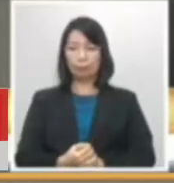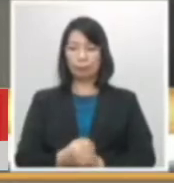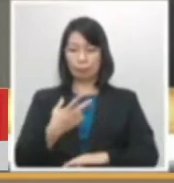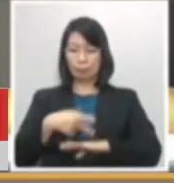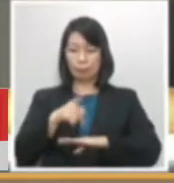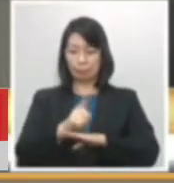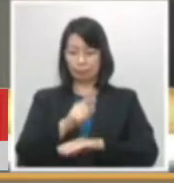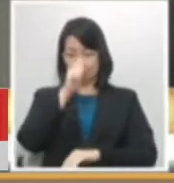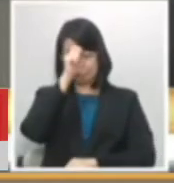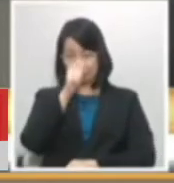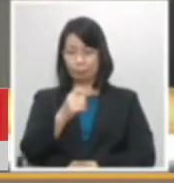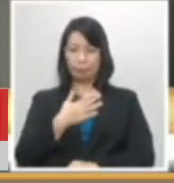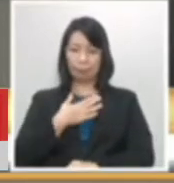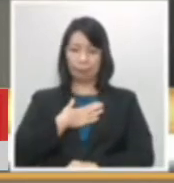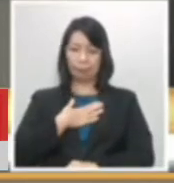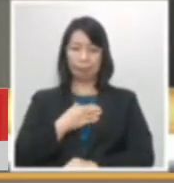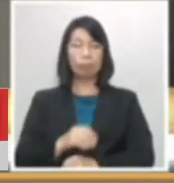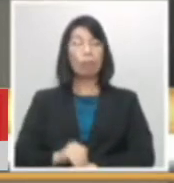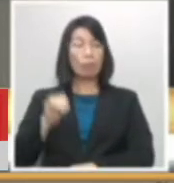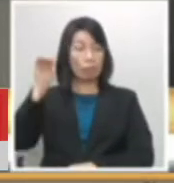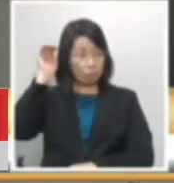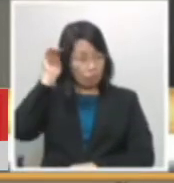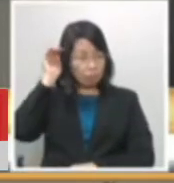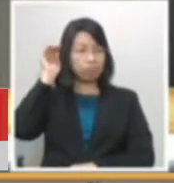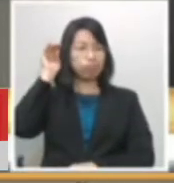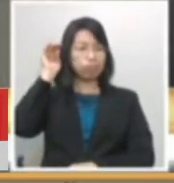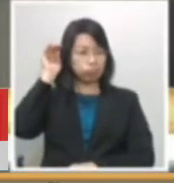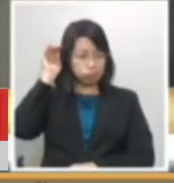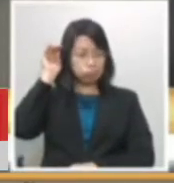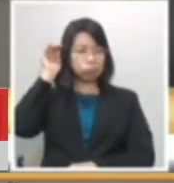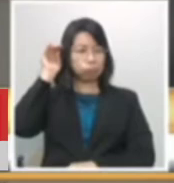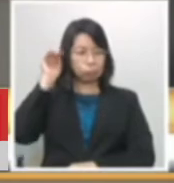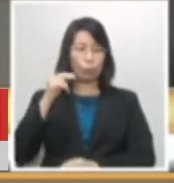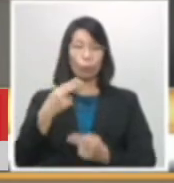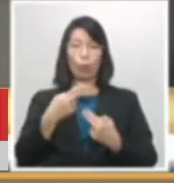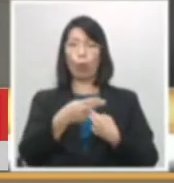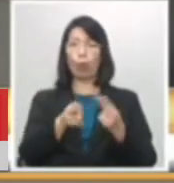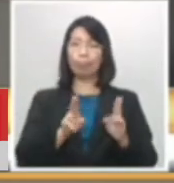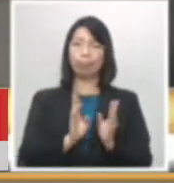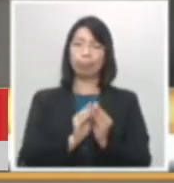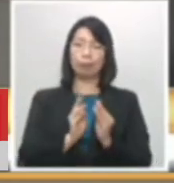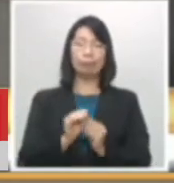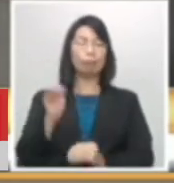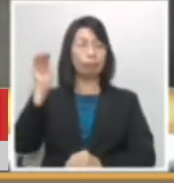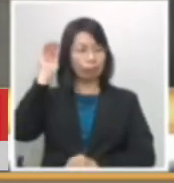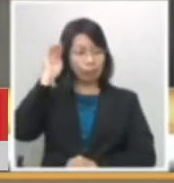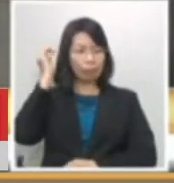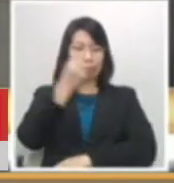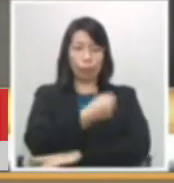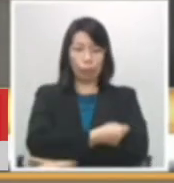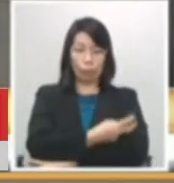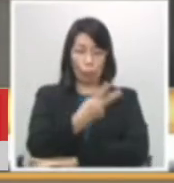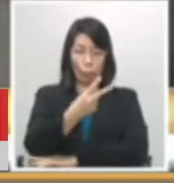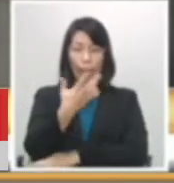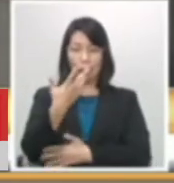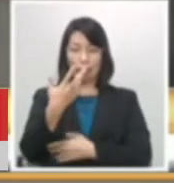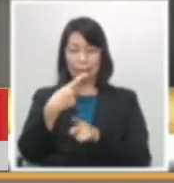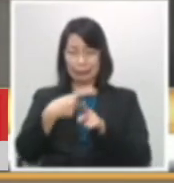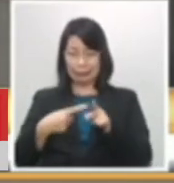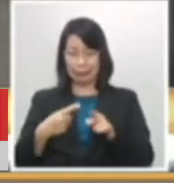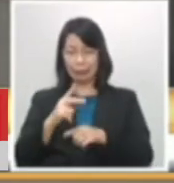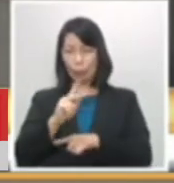ผมเองนั่งฟังอยู่ในห้องโดยปกติอยู่ตลอด2วันครึ่งก